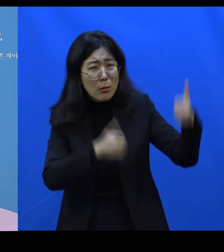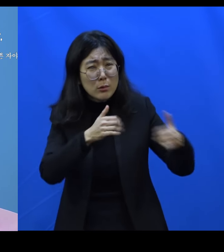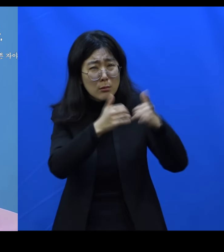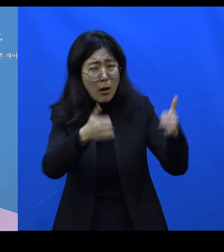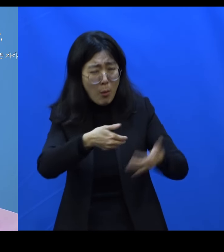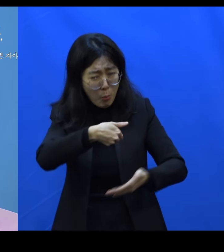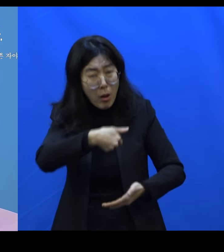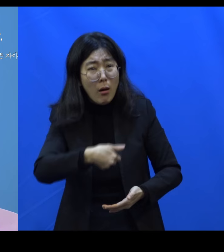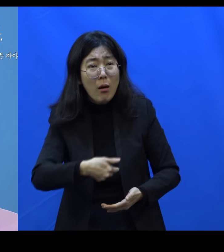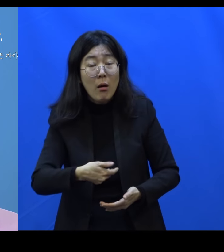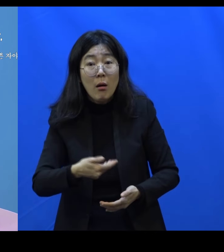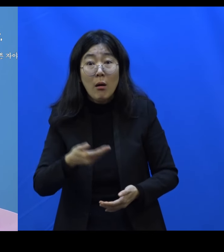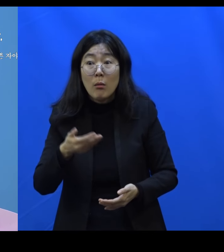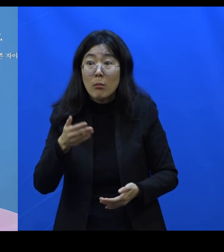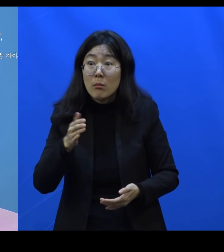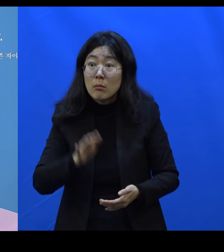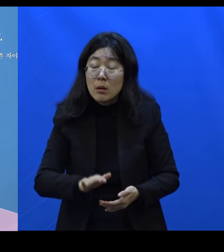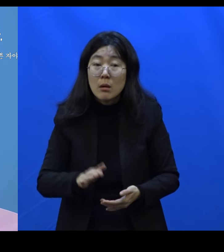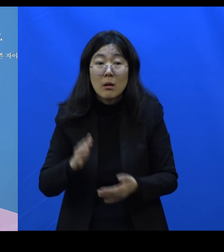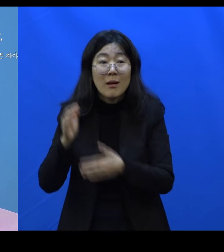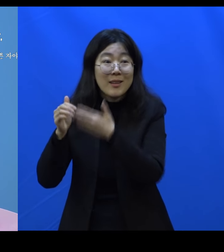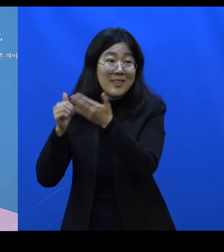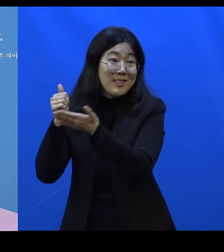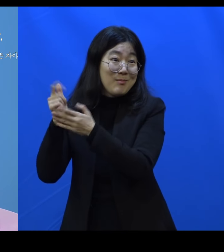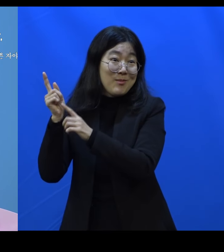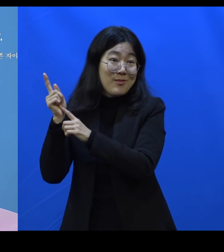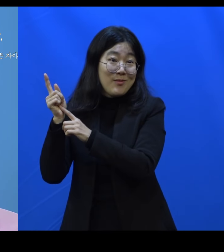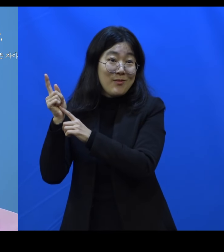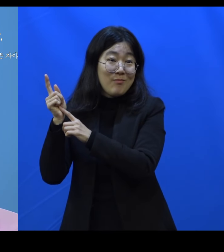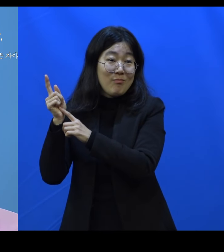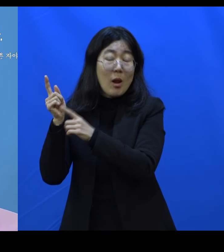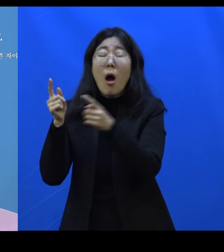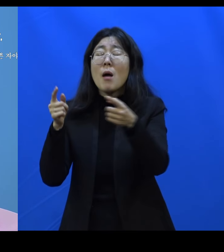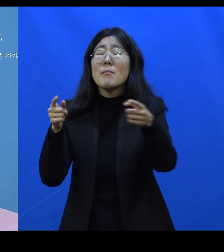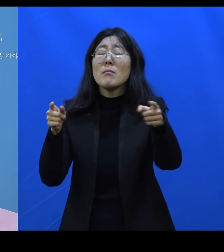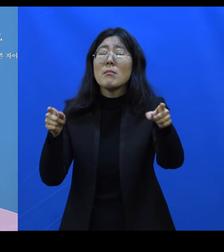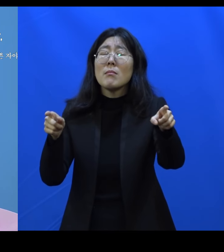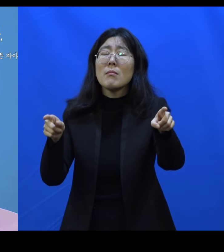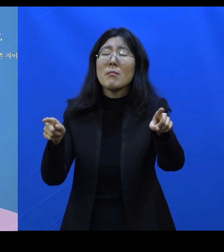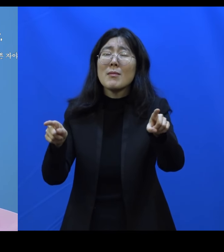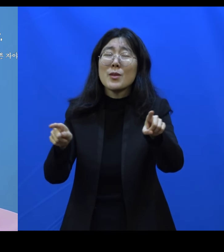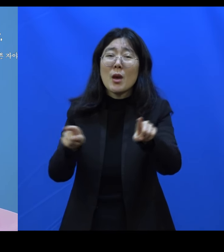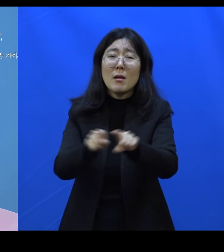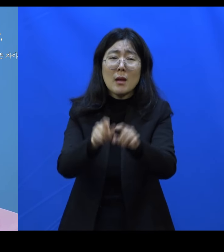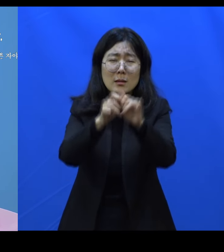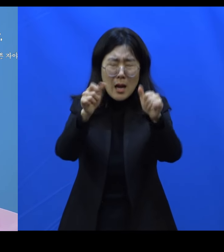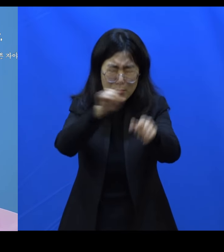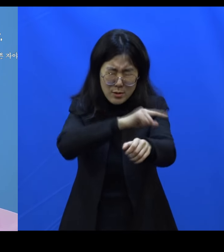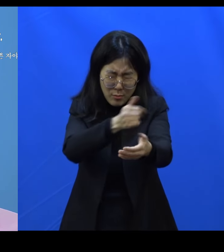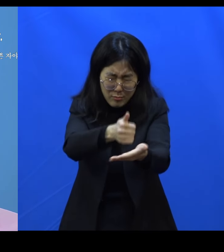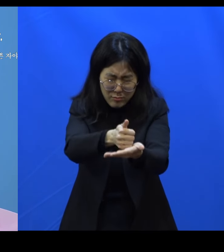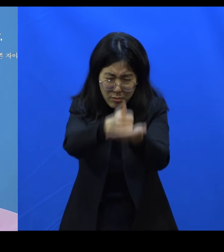바로에게 보내지 않으셔서 함께 가신다는 거예요. 광야의 길에 이스라엘 백성만 보내지 않아서 내가 함께 가겠다.